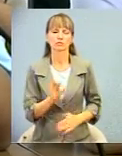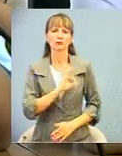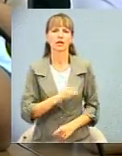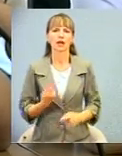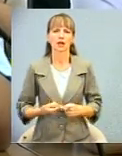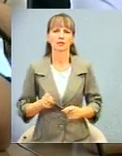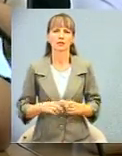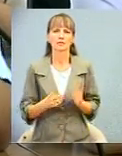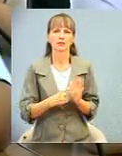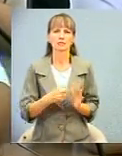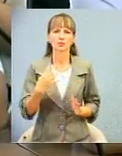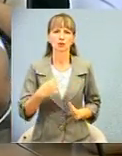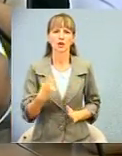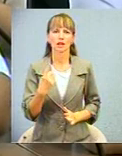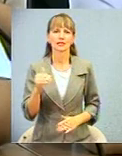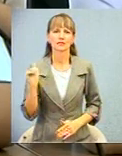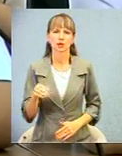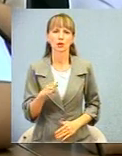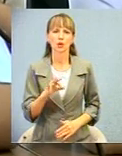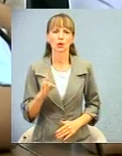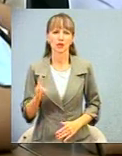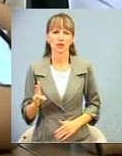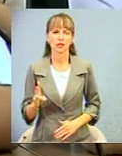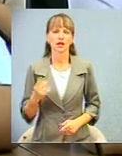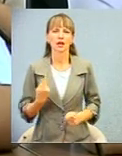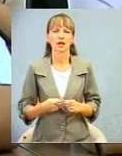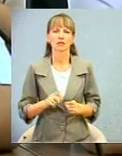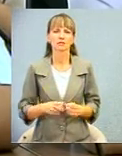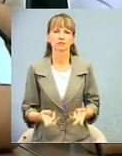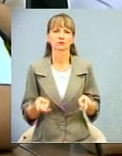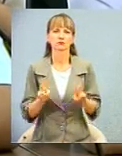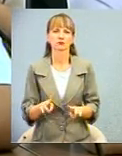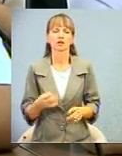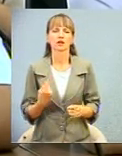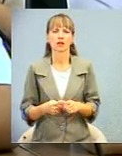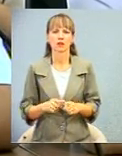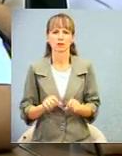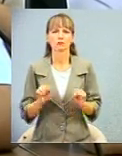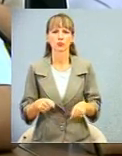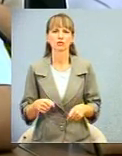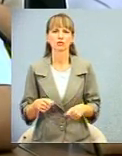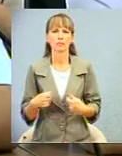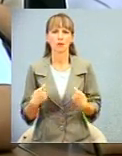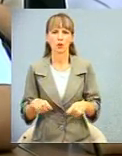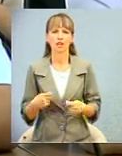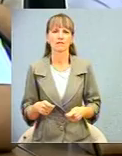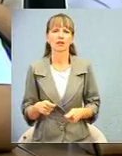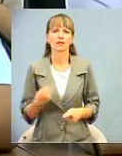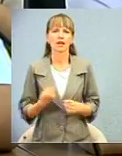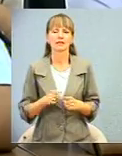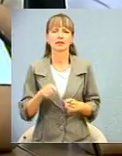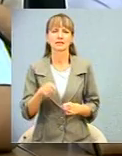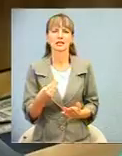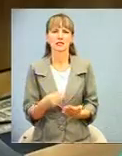– це 741 тисяча тонн, тобто решта – це комерційна пропозиція, це ті кошти,